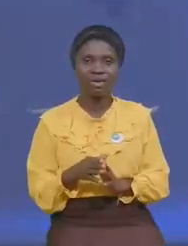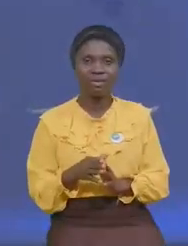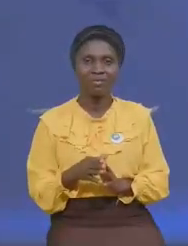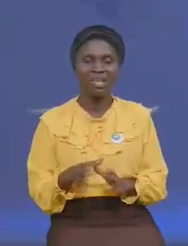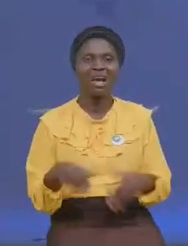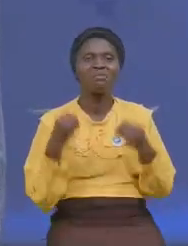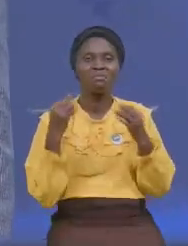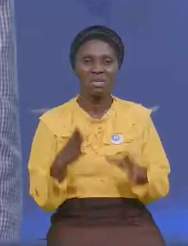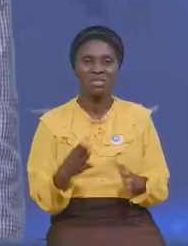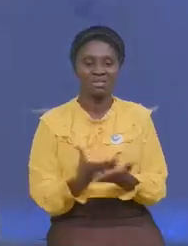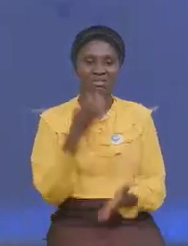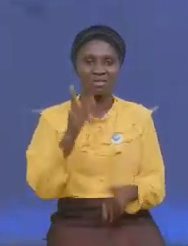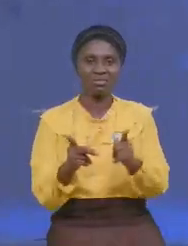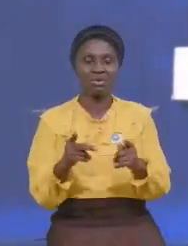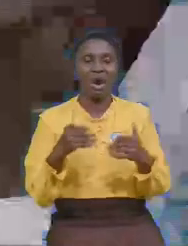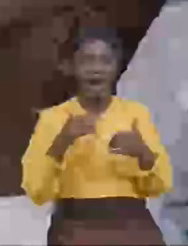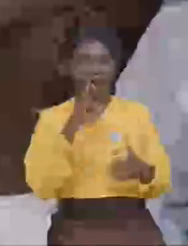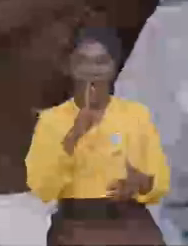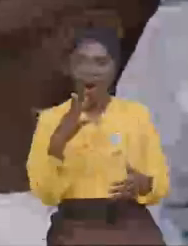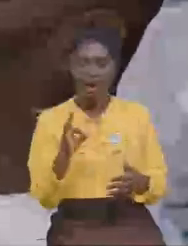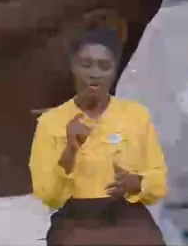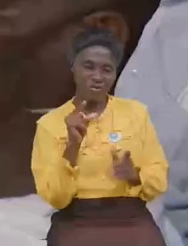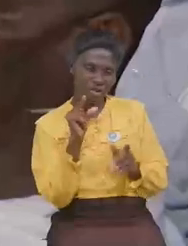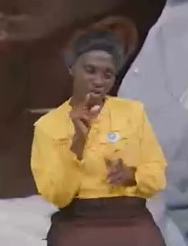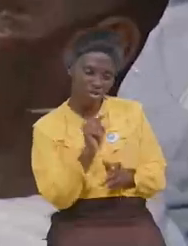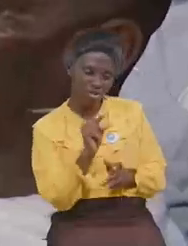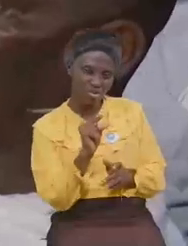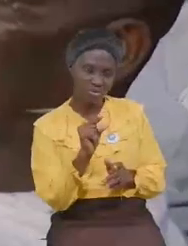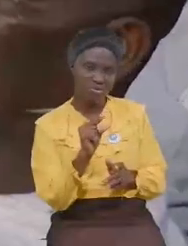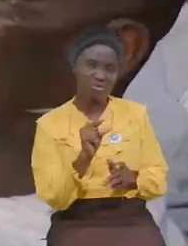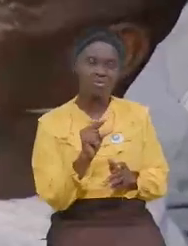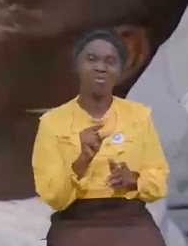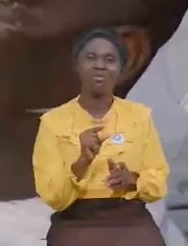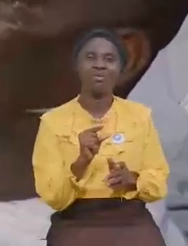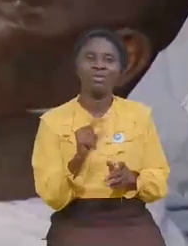Combien de riches ont une taille courte devant Dieu?